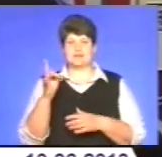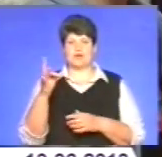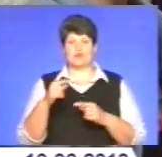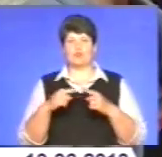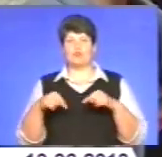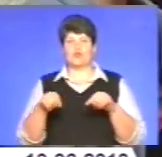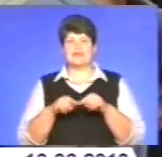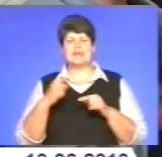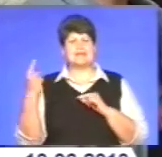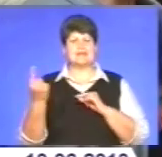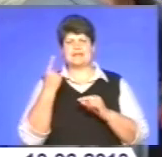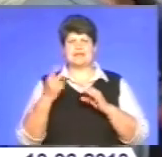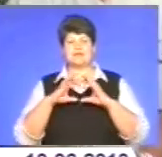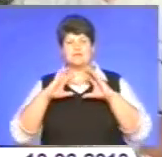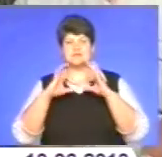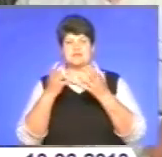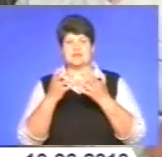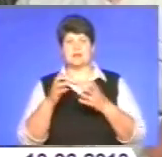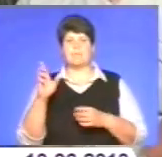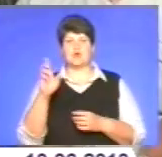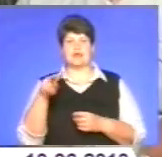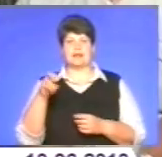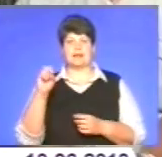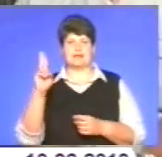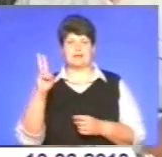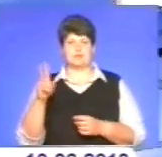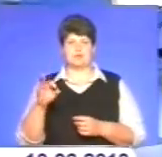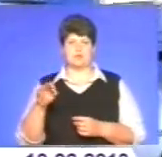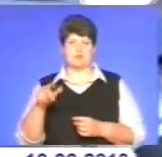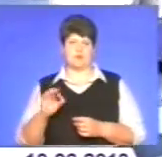та єдиний у світі музей Богдана Лепкого.